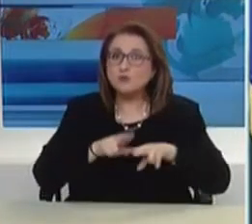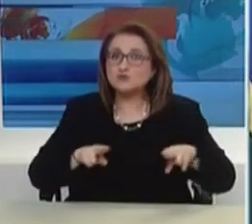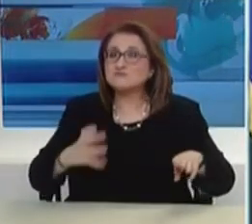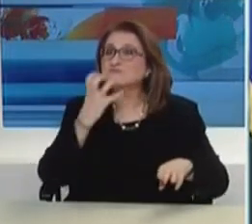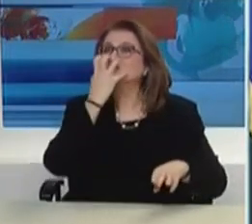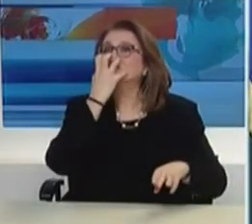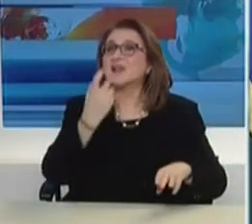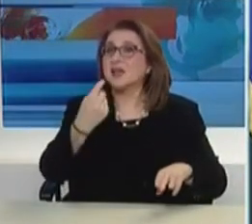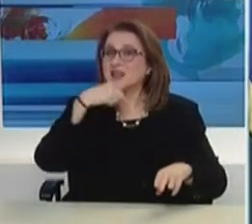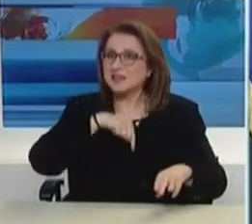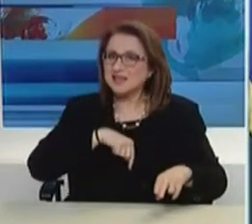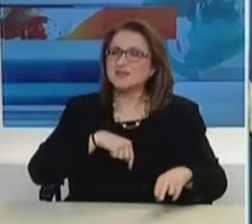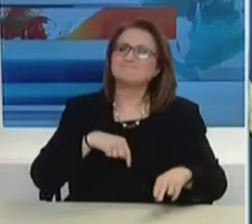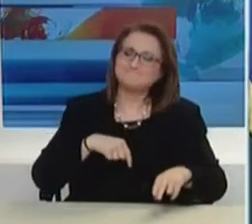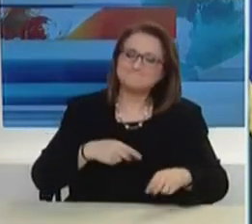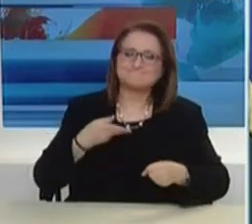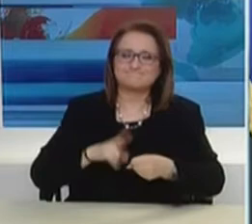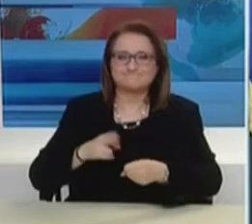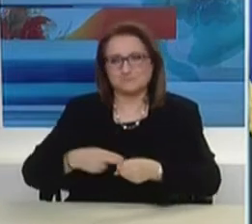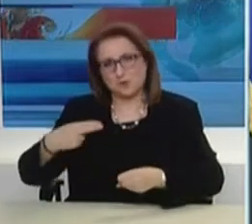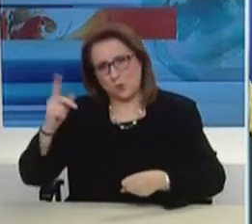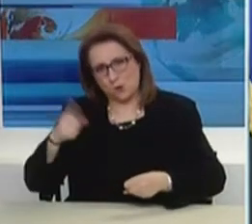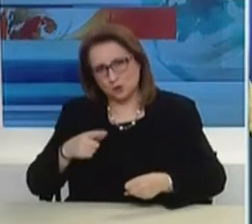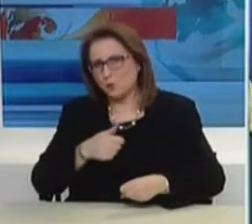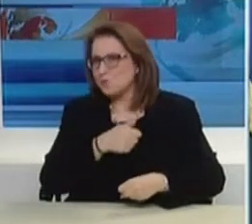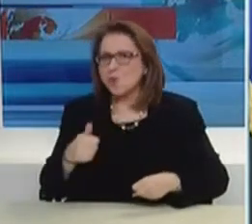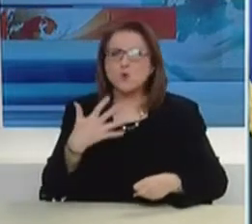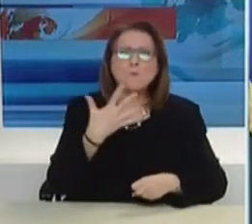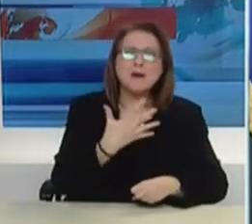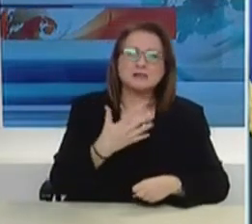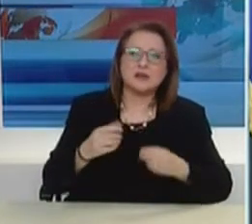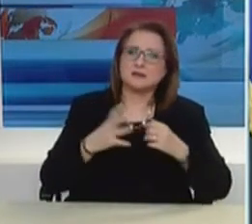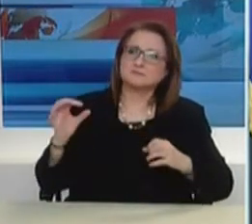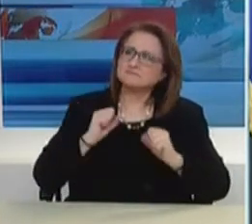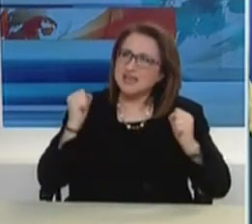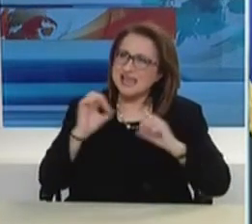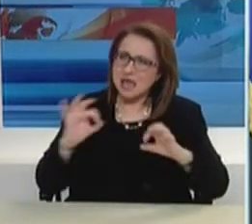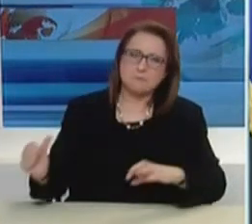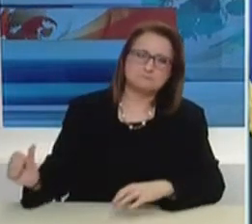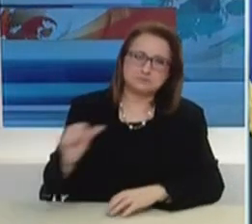Έχουν διενεργηθεί ως σήμερα 16.732 εργαστηριακά τεστ.